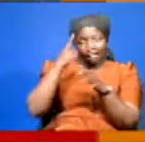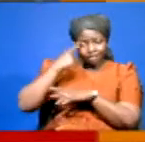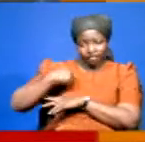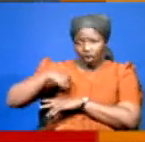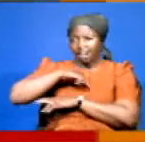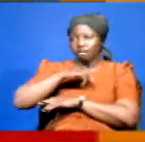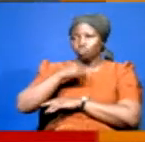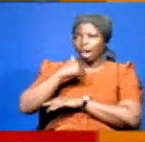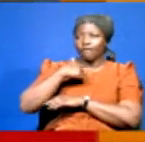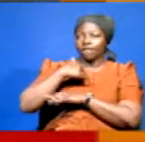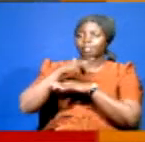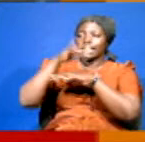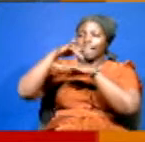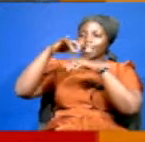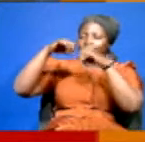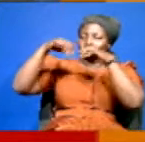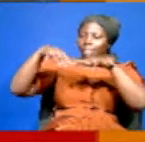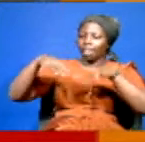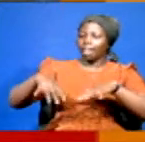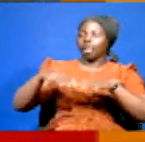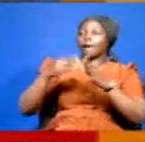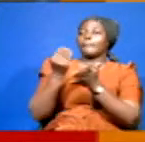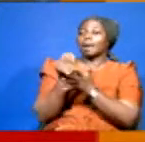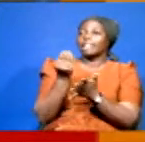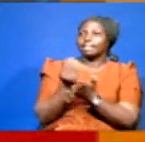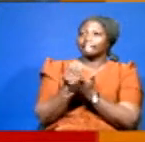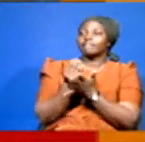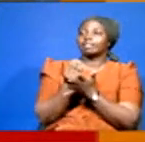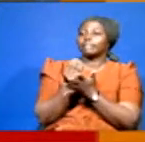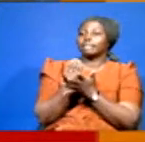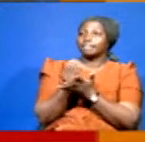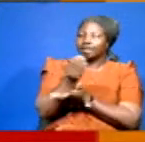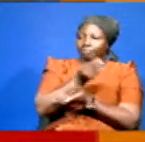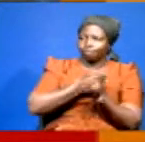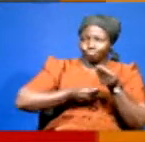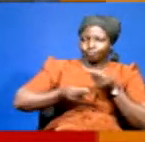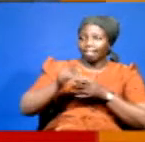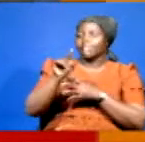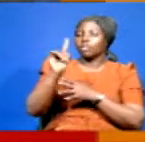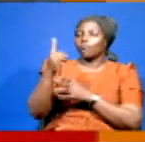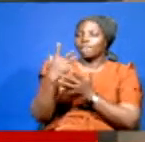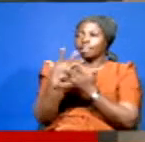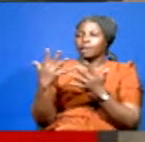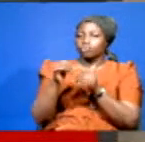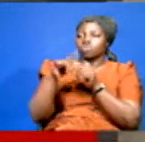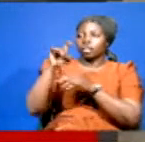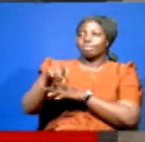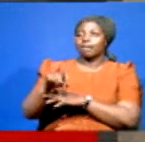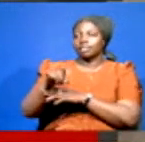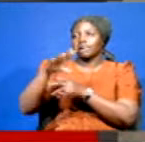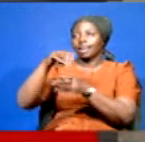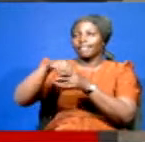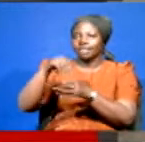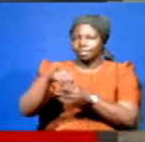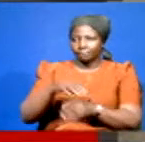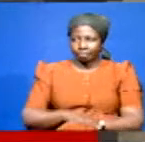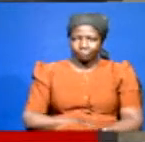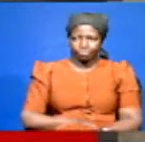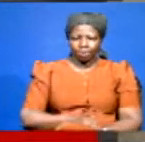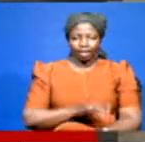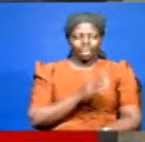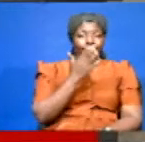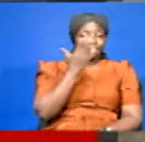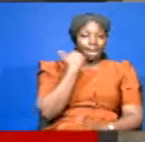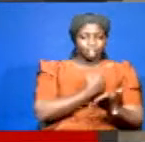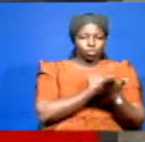of monetary returns. Mm-hmm. That is one thing that we must invest in. Naam. Nation, wiki hii ambayo imekamilika nilikuwa nimetembea